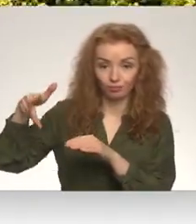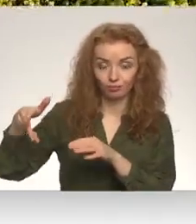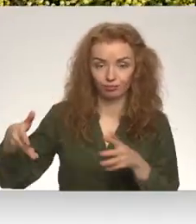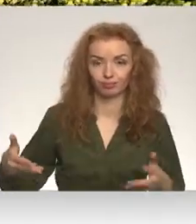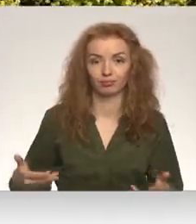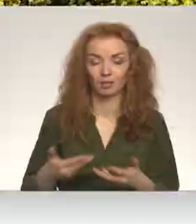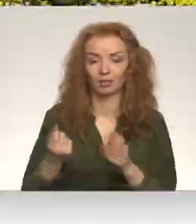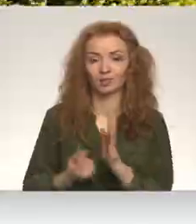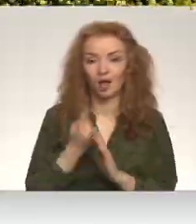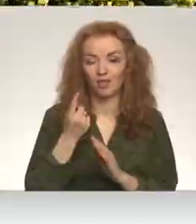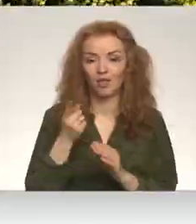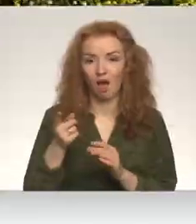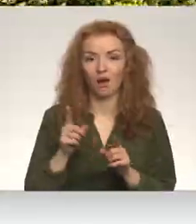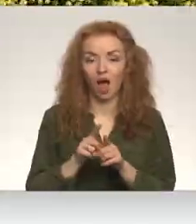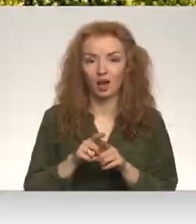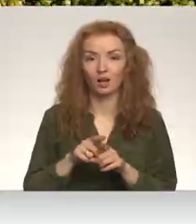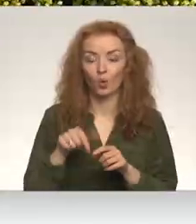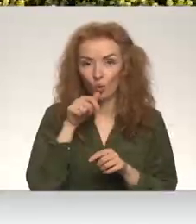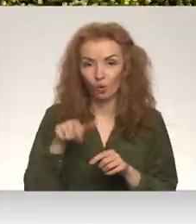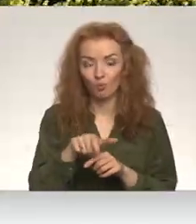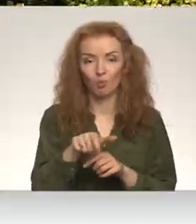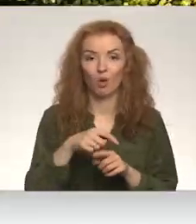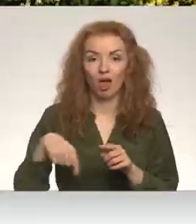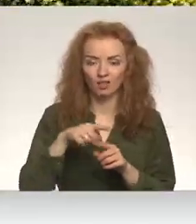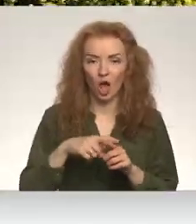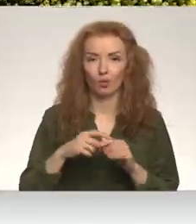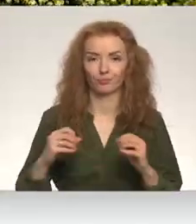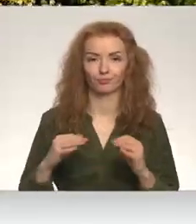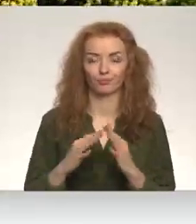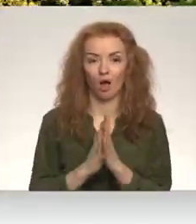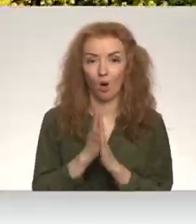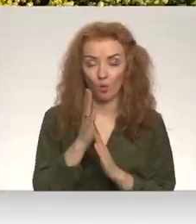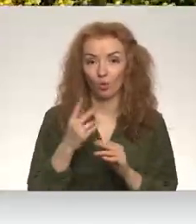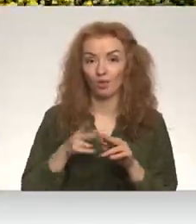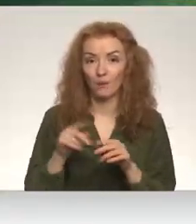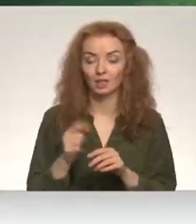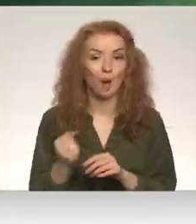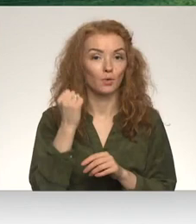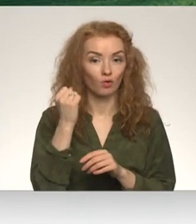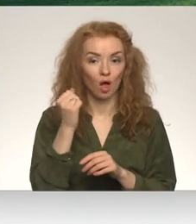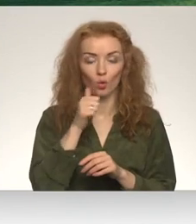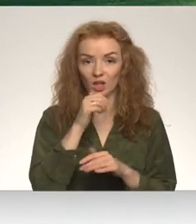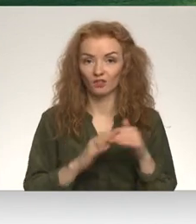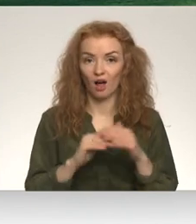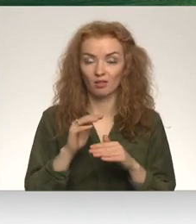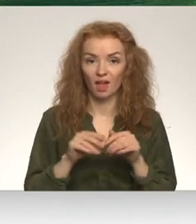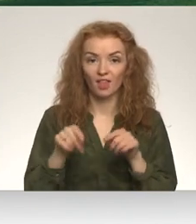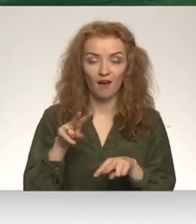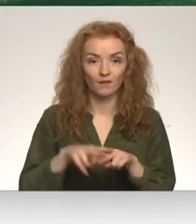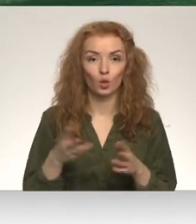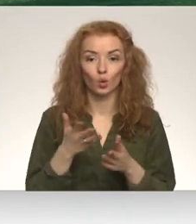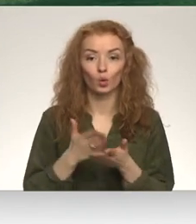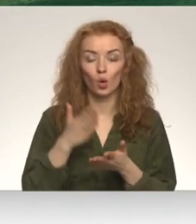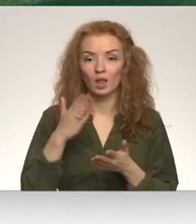tilpņu aizaugšanu jeb eitrofikāciju. Līdz ar to visvairāk apdraudēt ūdeņu kvalitāti apvidos, kuros noris intensīva